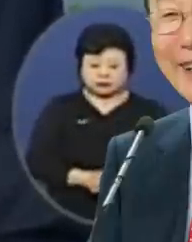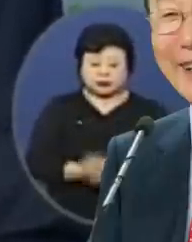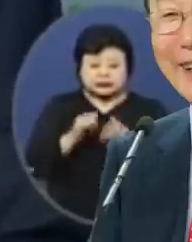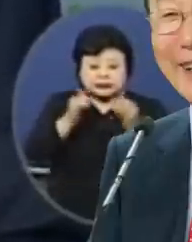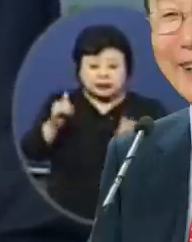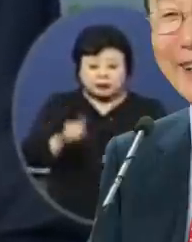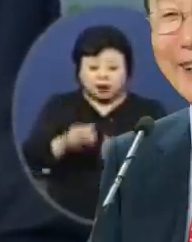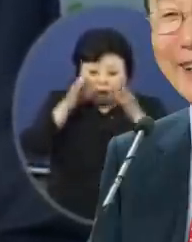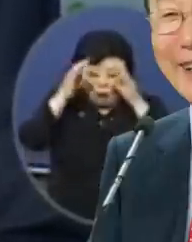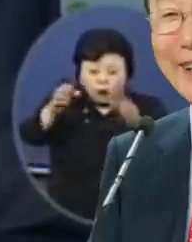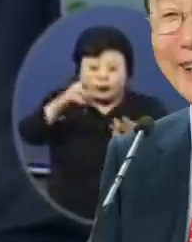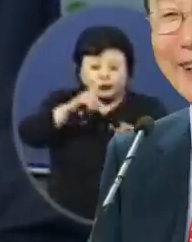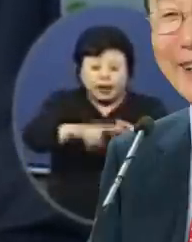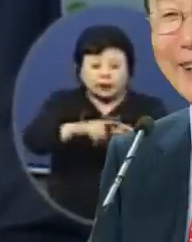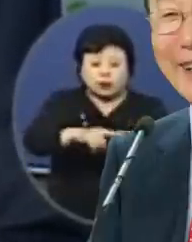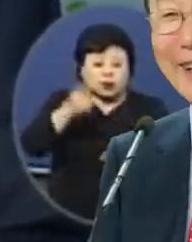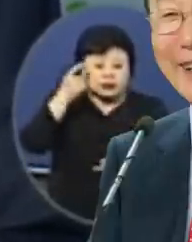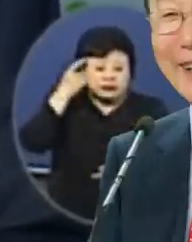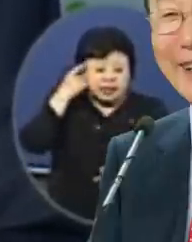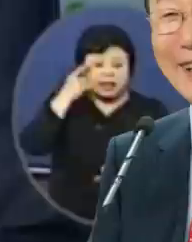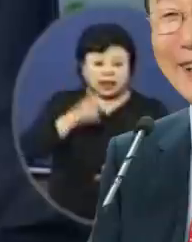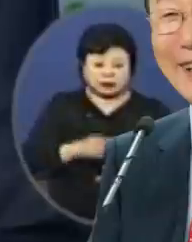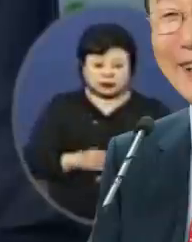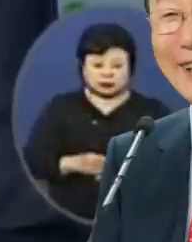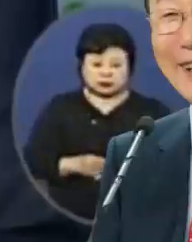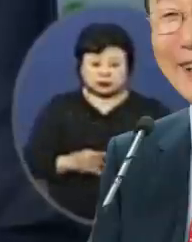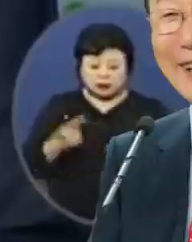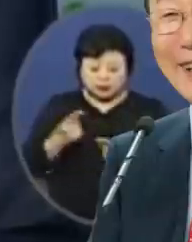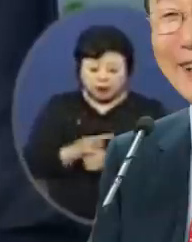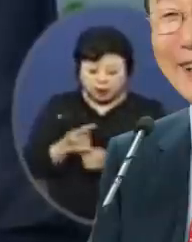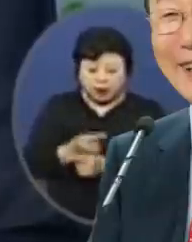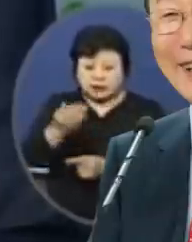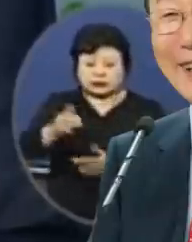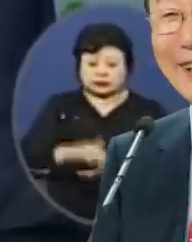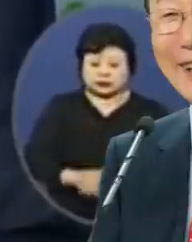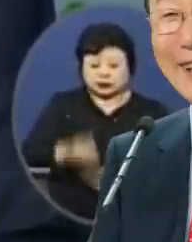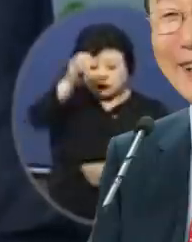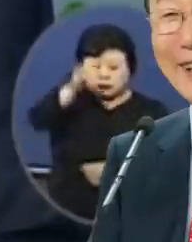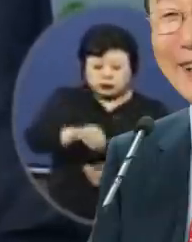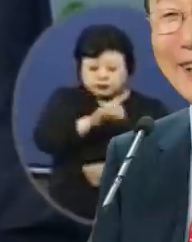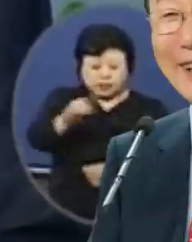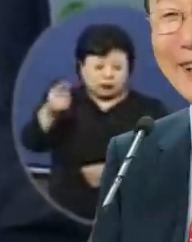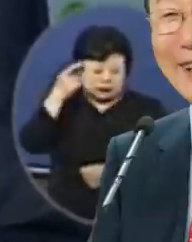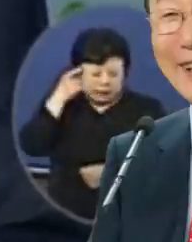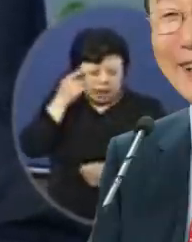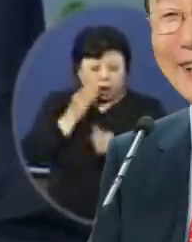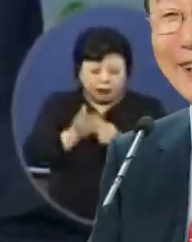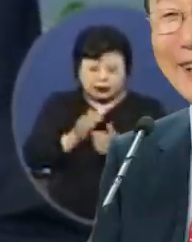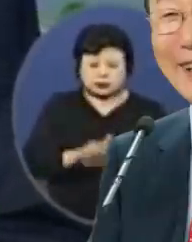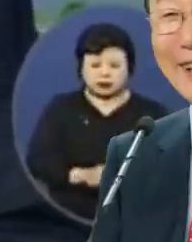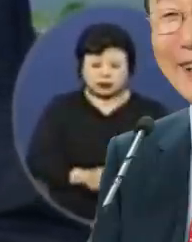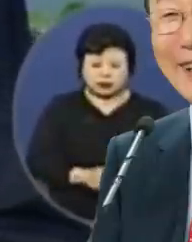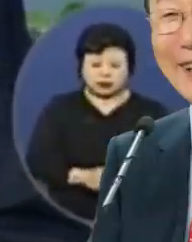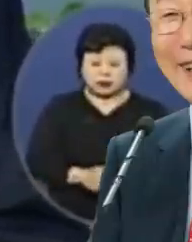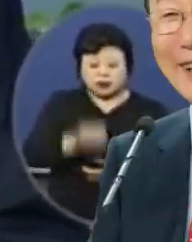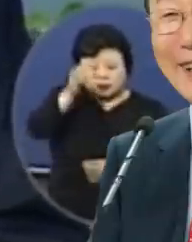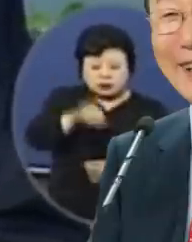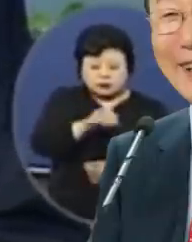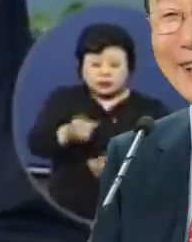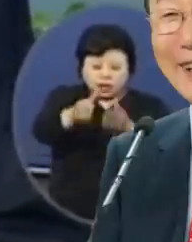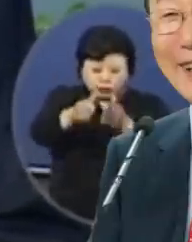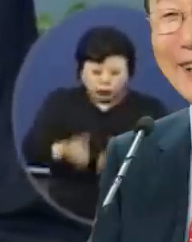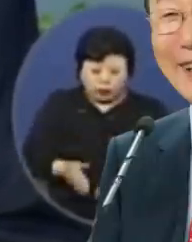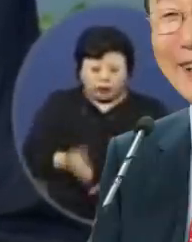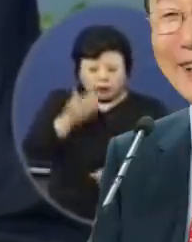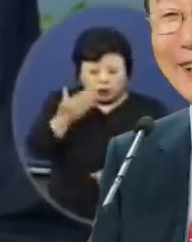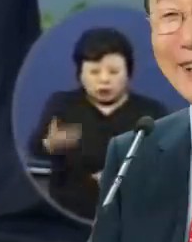사람이 무엇을 보는지 보고 난 다음에 생각이 달라진 것은 그것을 생각하지 않습니까? 십자가를 생각하십시오. 매일같이 십자가를 통해서